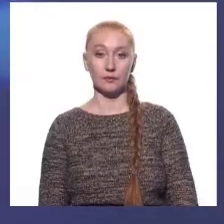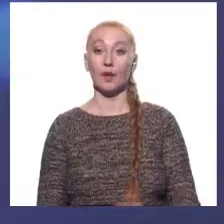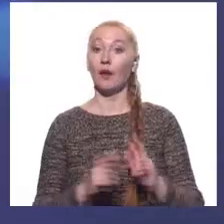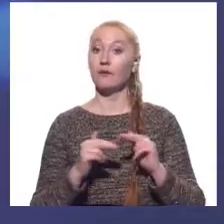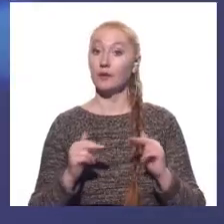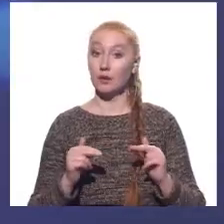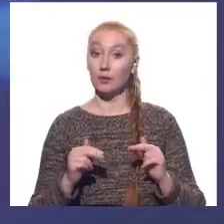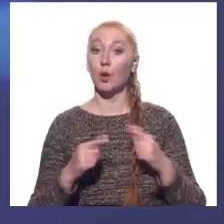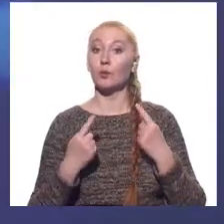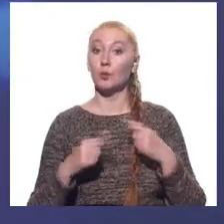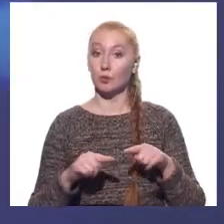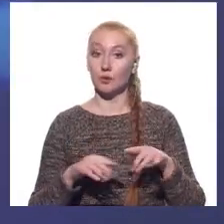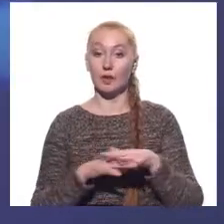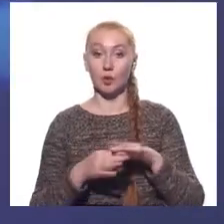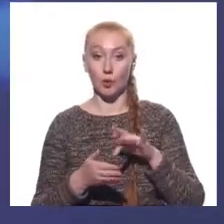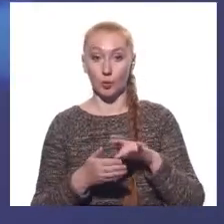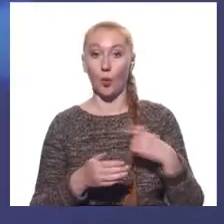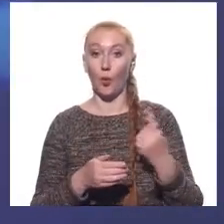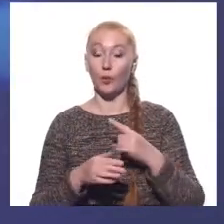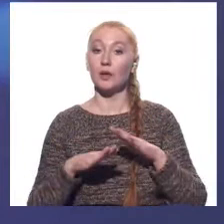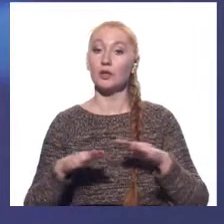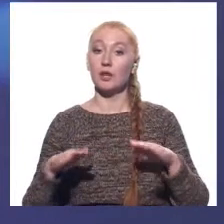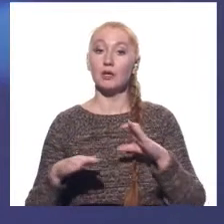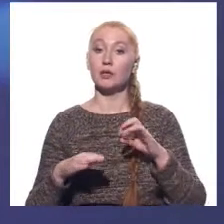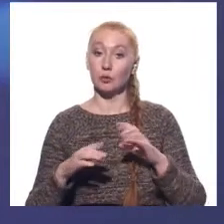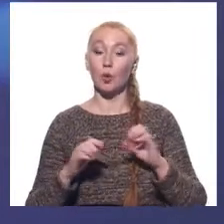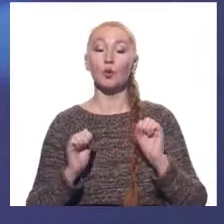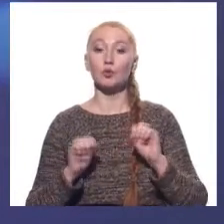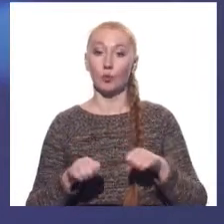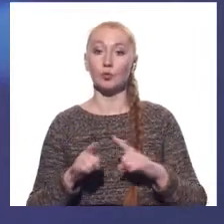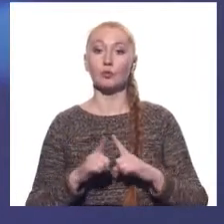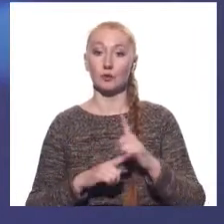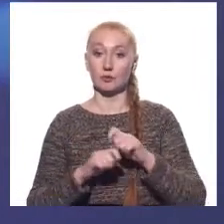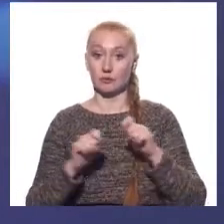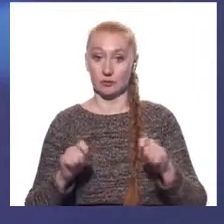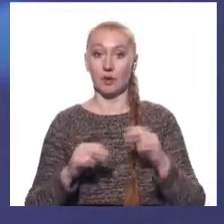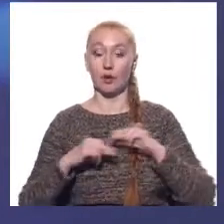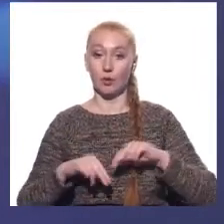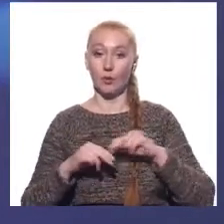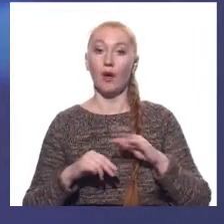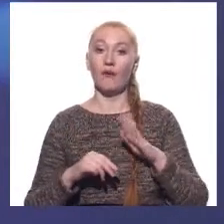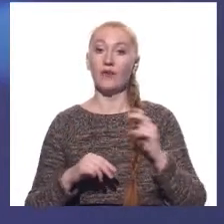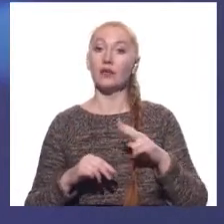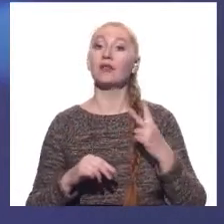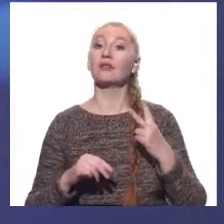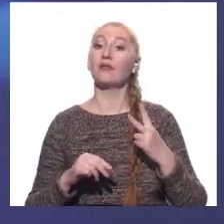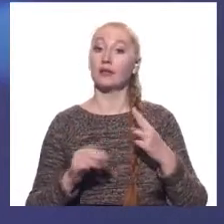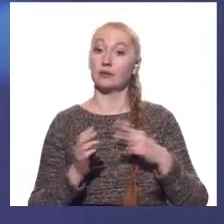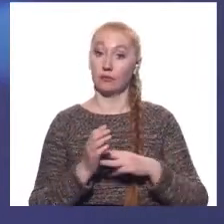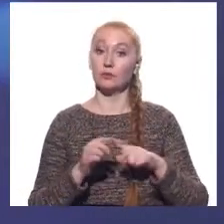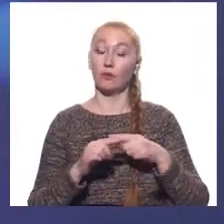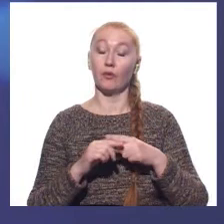У Дніпрі та в інших населених пунктах області дитячі садочки зможуть розпочати свою роботу від 27 травня. Про